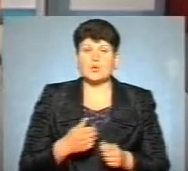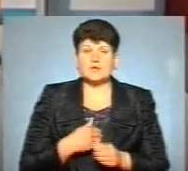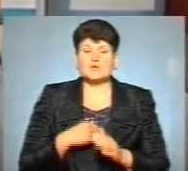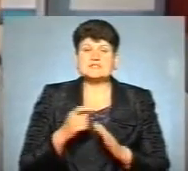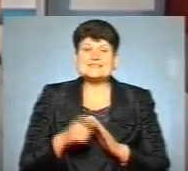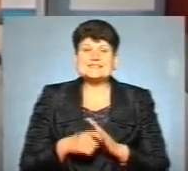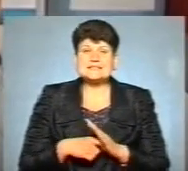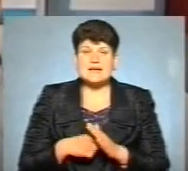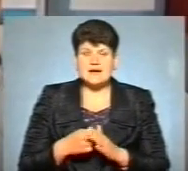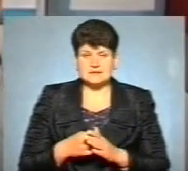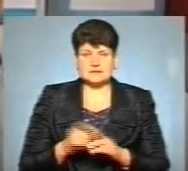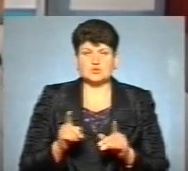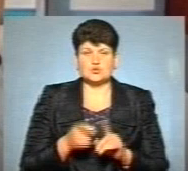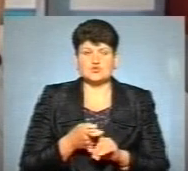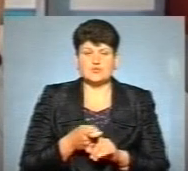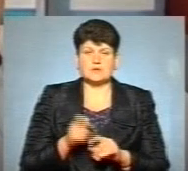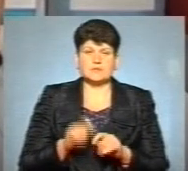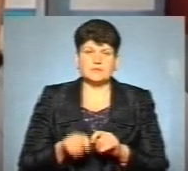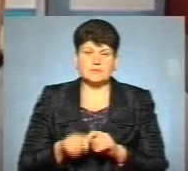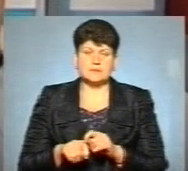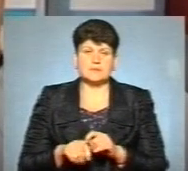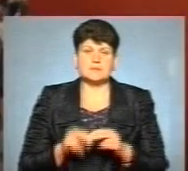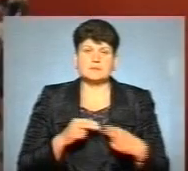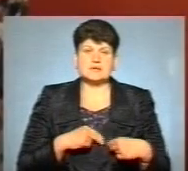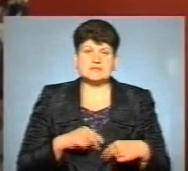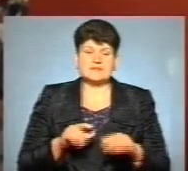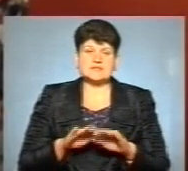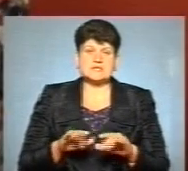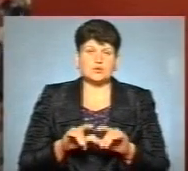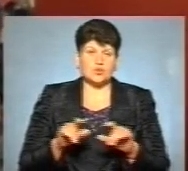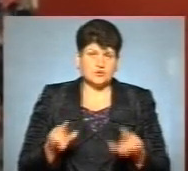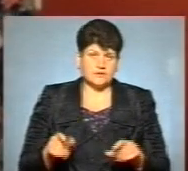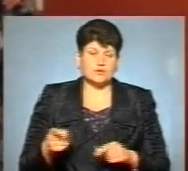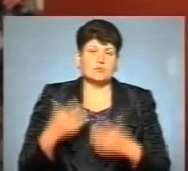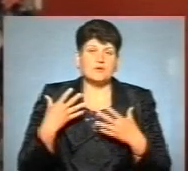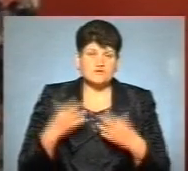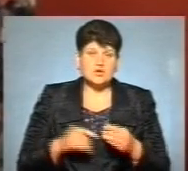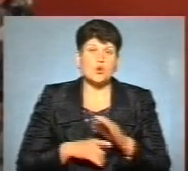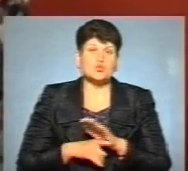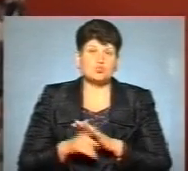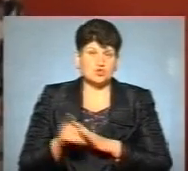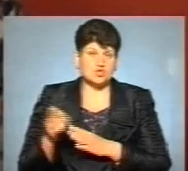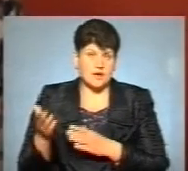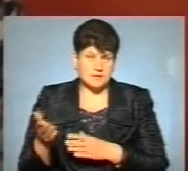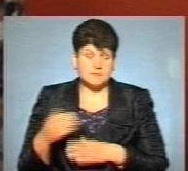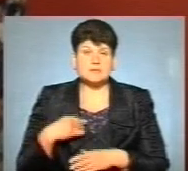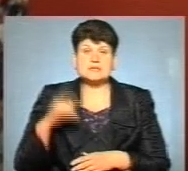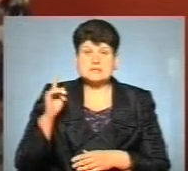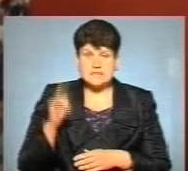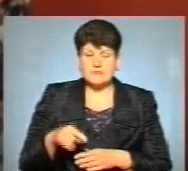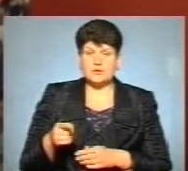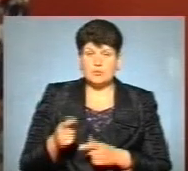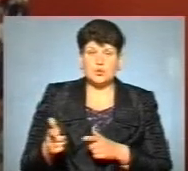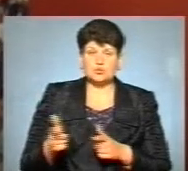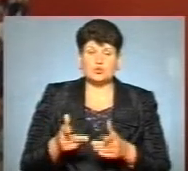дізнатися стосовно тестування працівників садочків, тому що в Тернополі вже його розпочали. Як ми знаємо, в Тернополі готуються